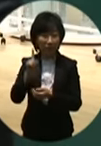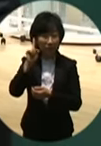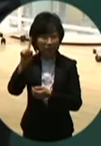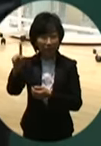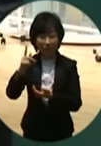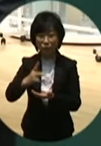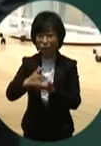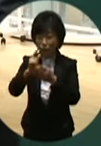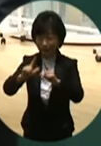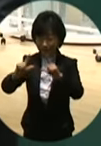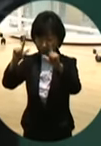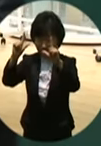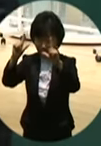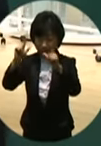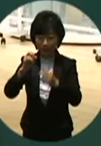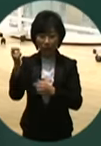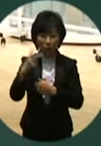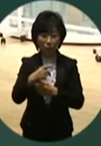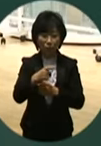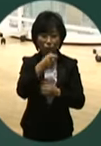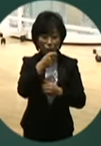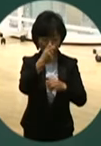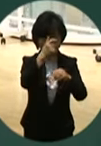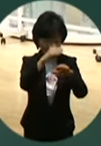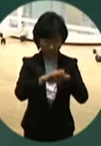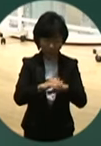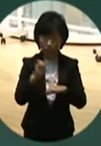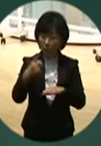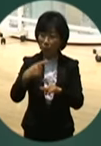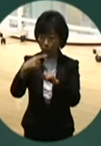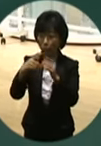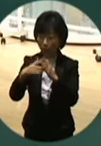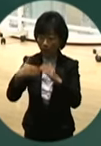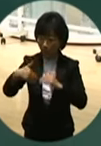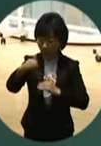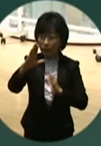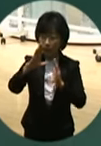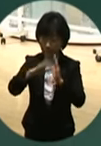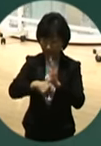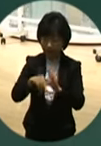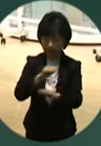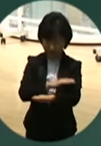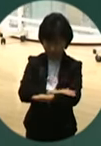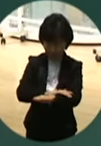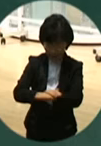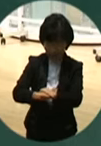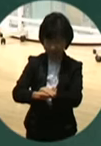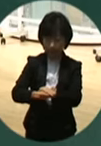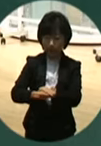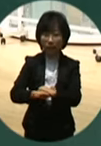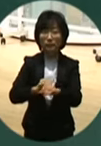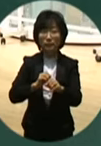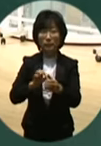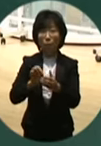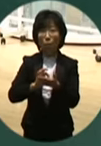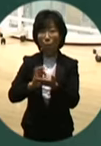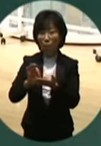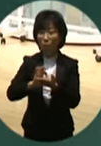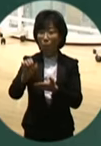이용하시고 수요 예배도 이용하시고 교회 가는 날 이용하면 됩니다. So utilize the Lord's Day, utilize Wednesdays whenever you go to